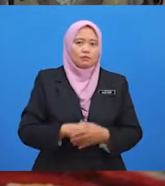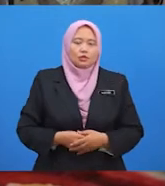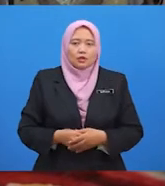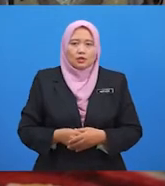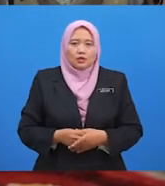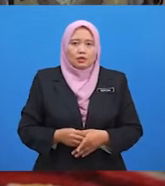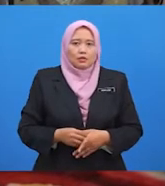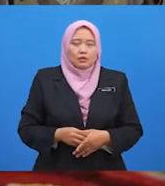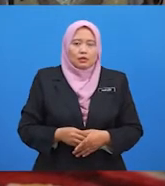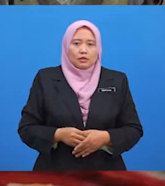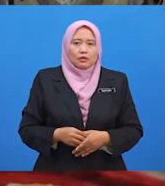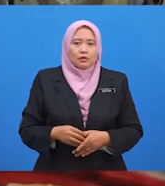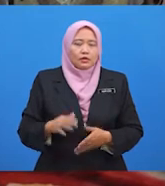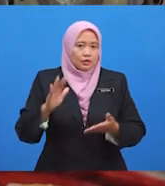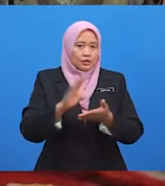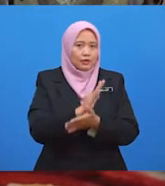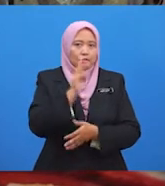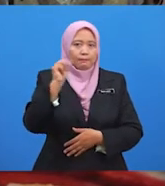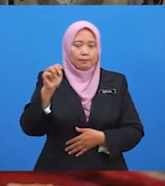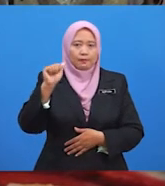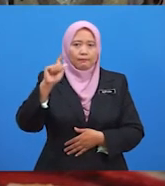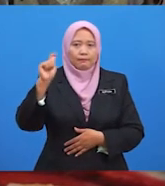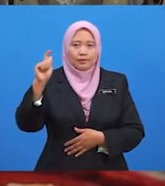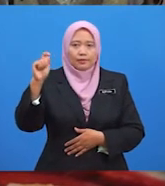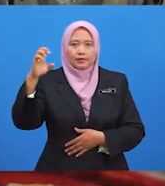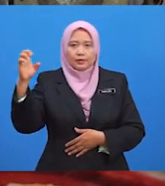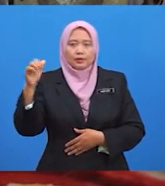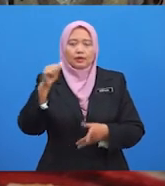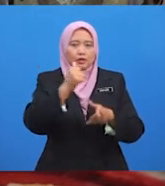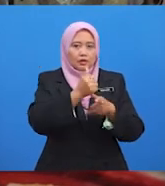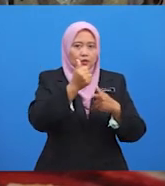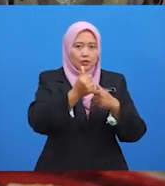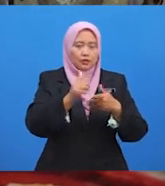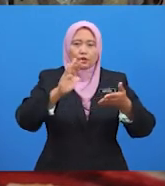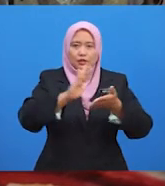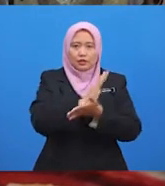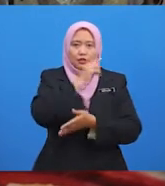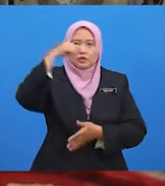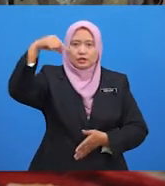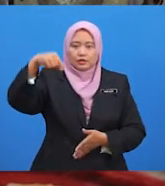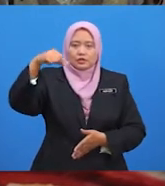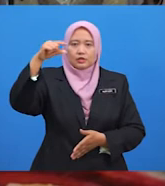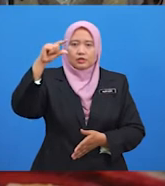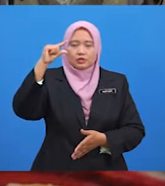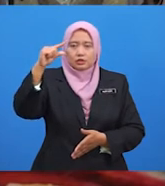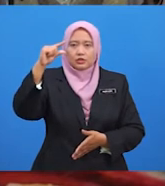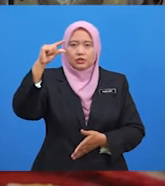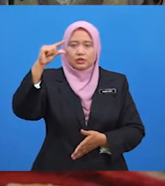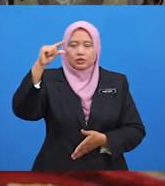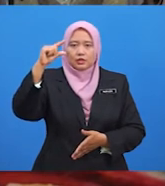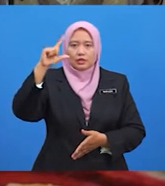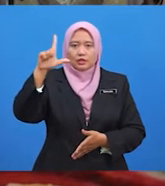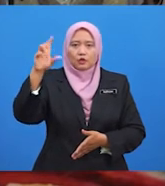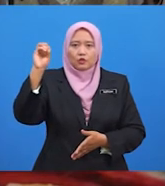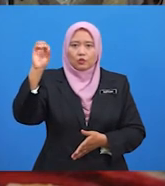dari kertas mat atau kertas glossy. Kedua-duanya merupakan jenis